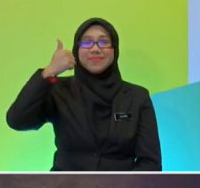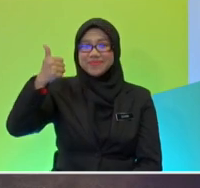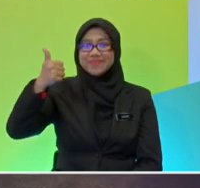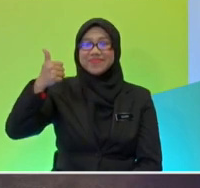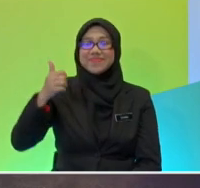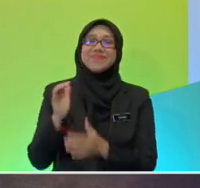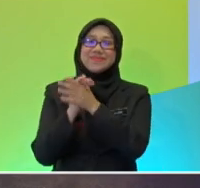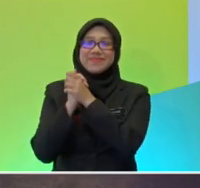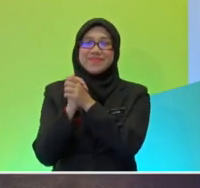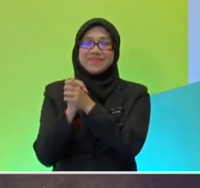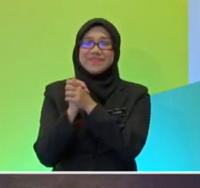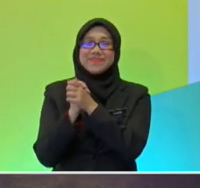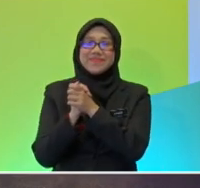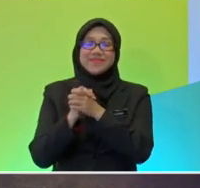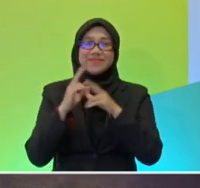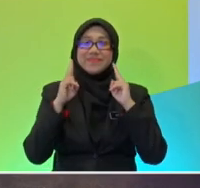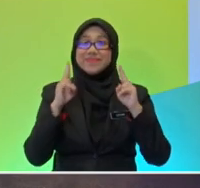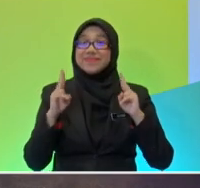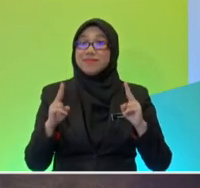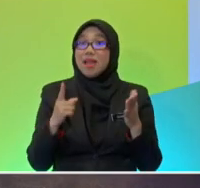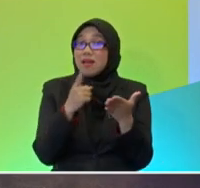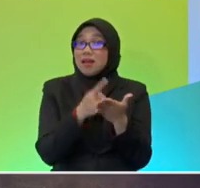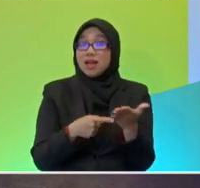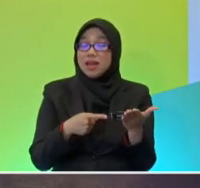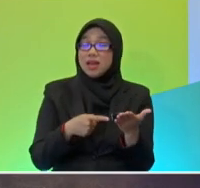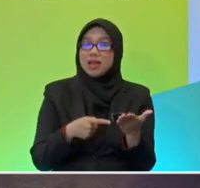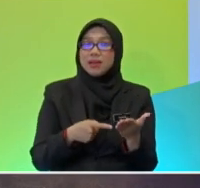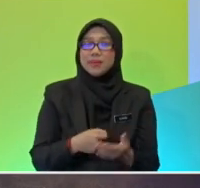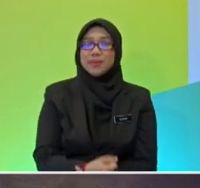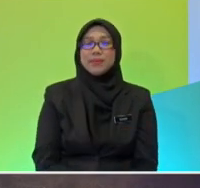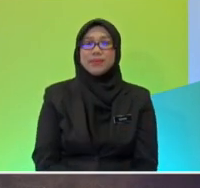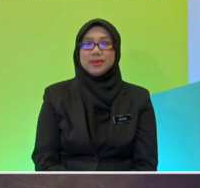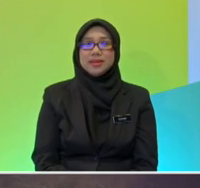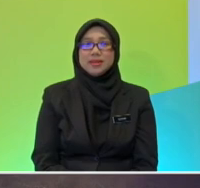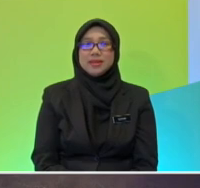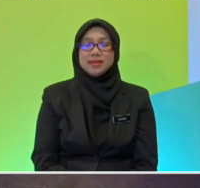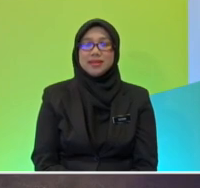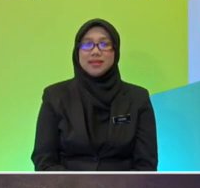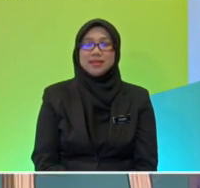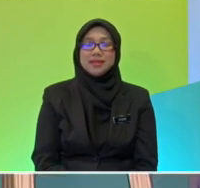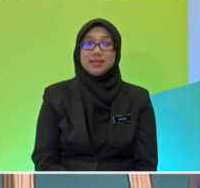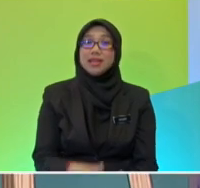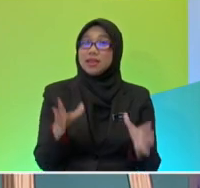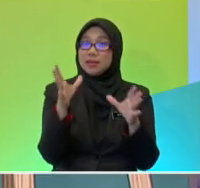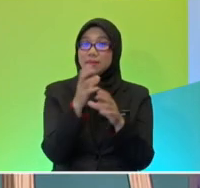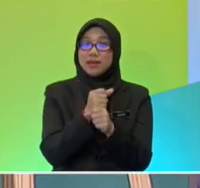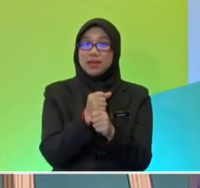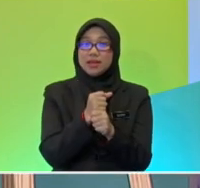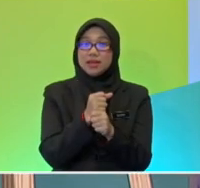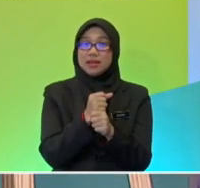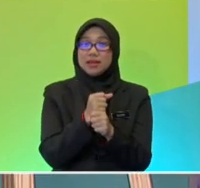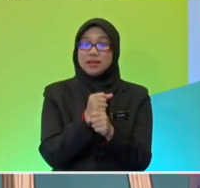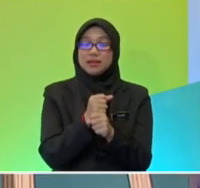murid kita dan ustadzah Apakah rumusan untuk pembelajaran kita hari ini Baiklah pada hari ini kita telah